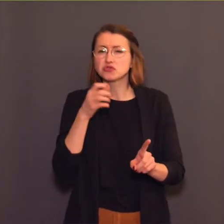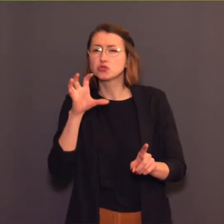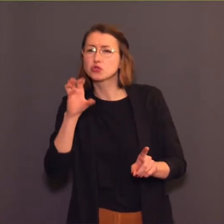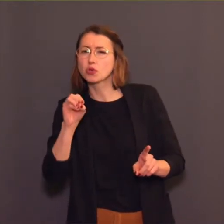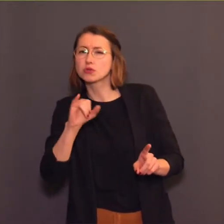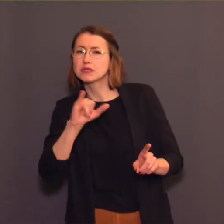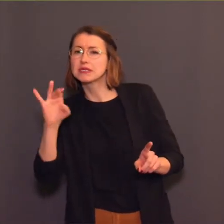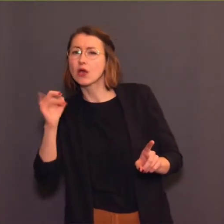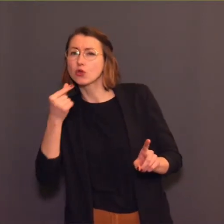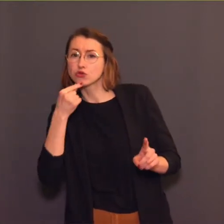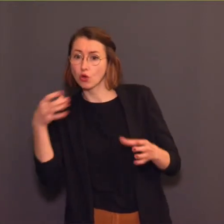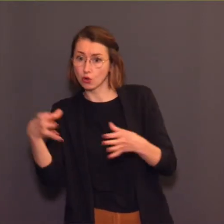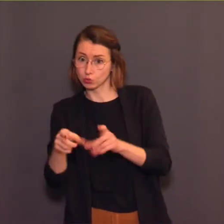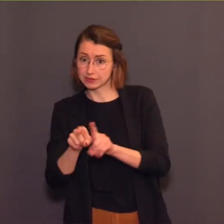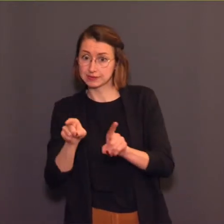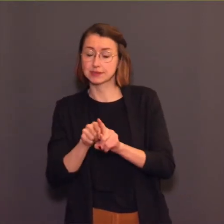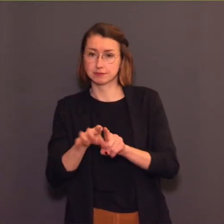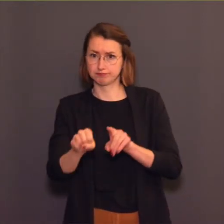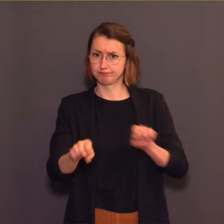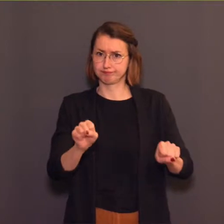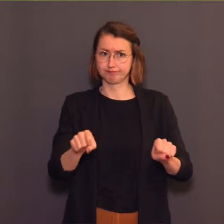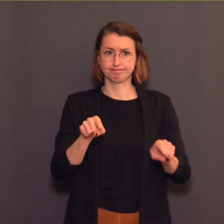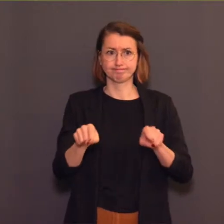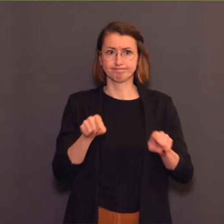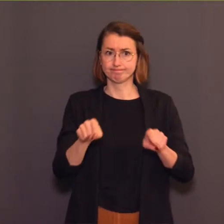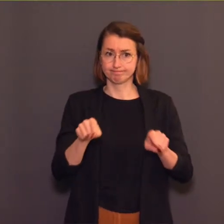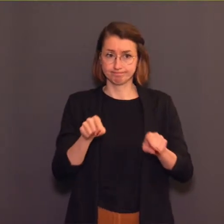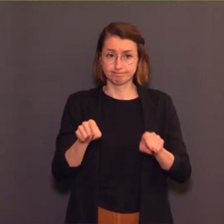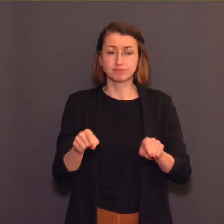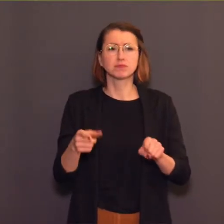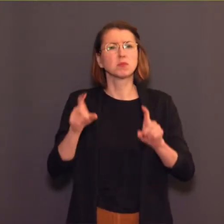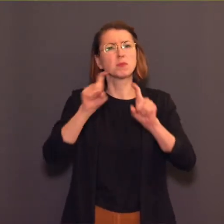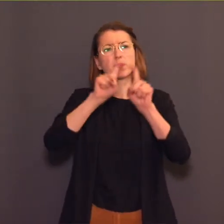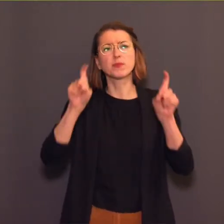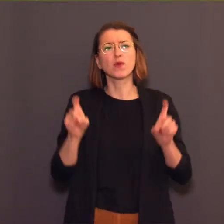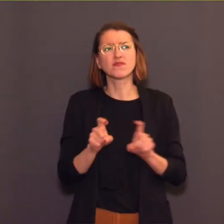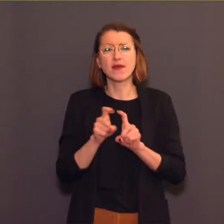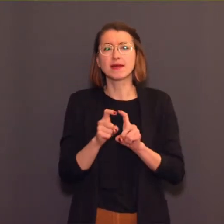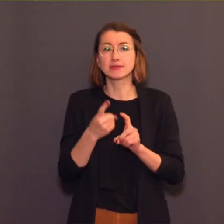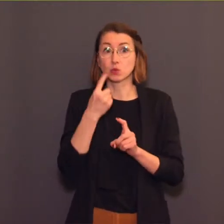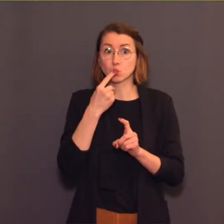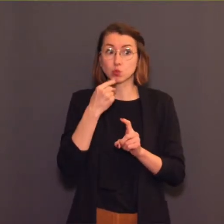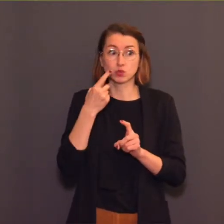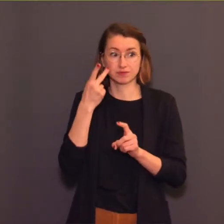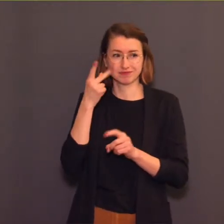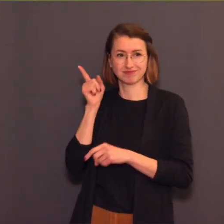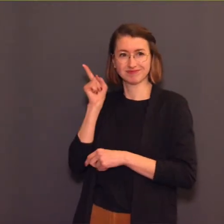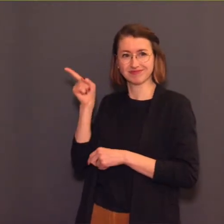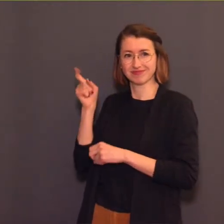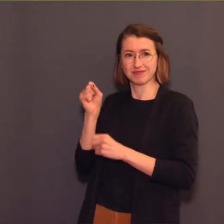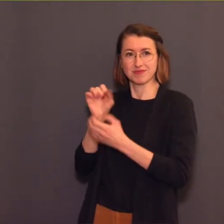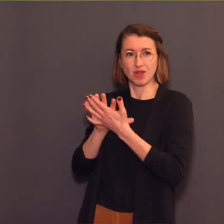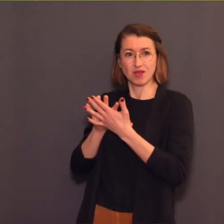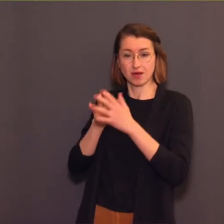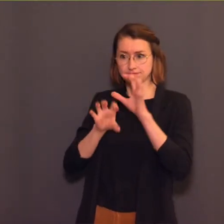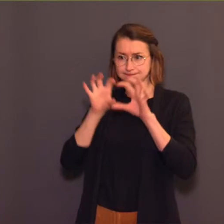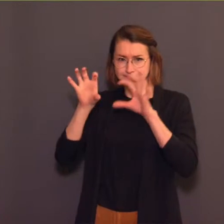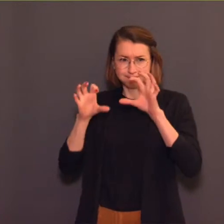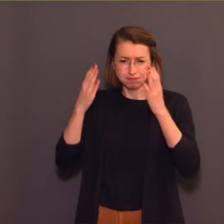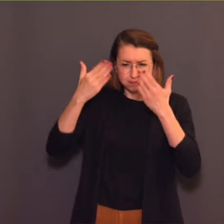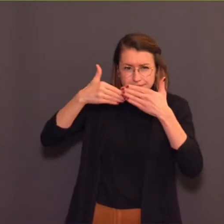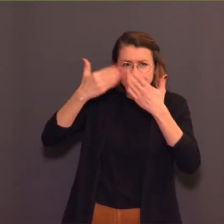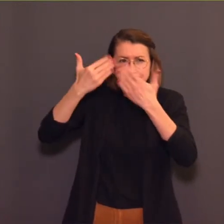quarantaine. Au niveau des provinces, la carte reste rouge ou rouge foncé, comme vous le voyez ici. Il y a une augmentation dans toutes